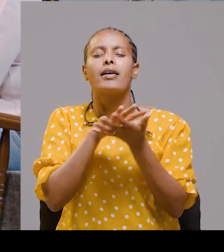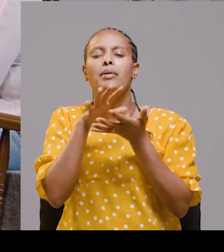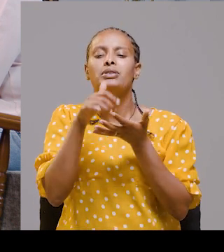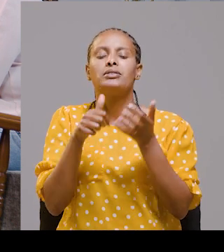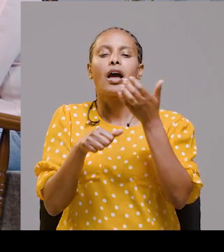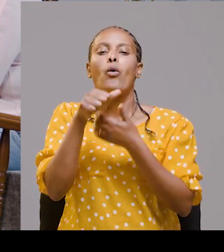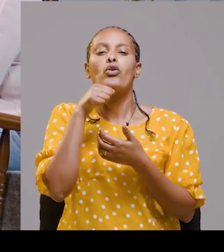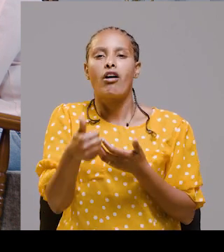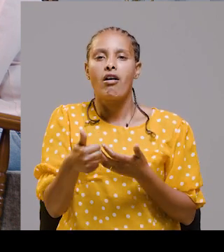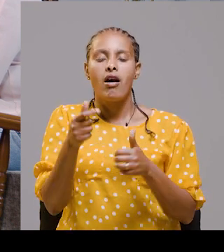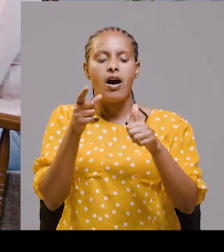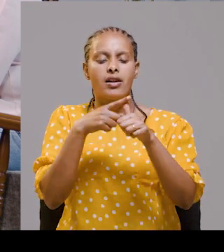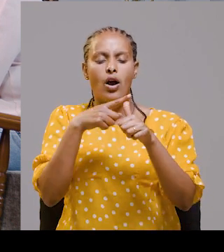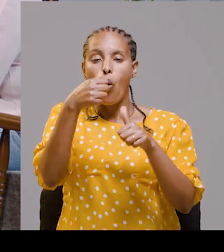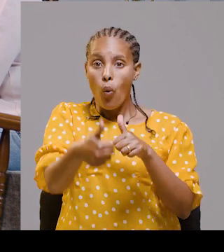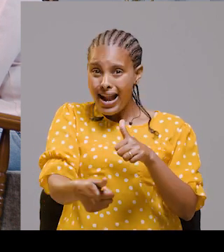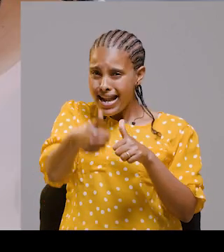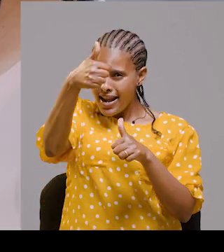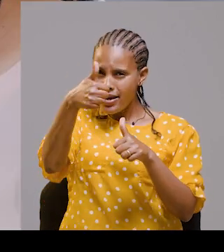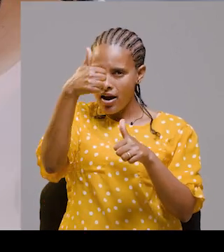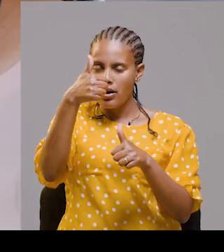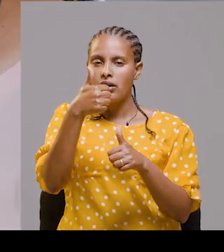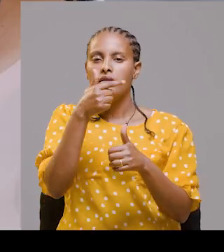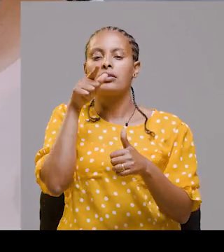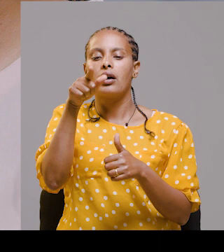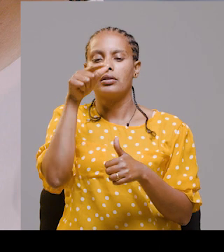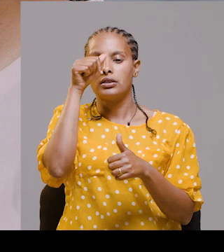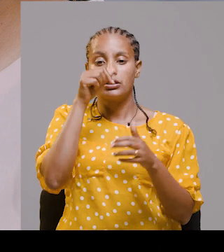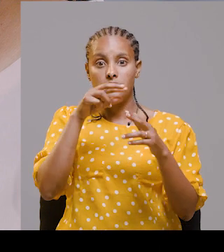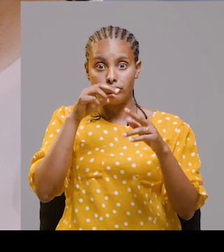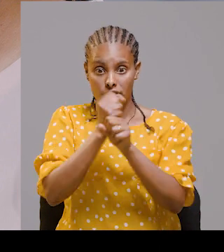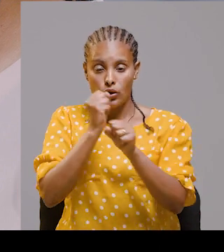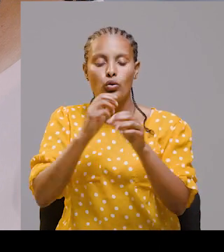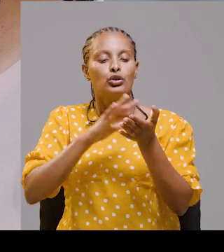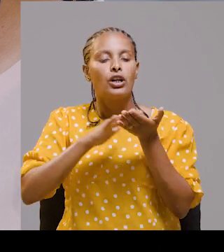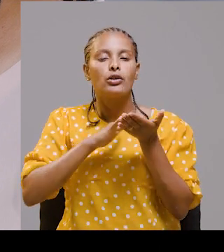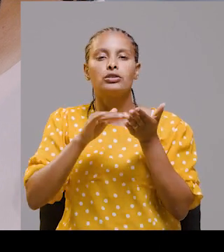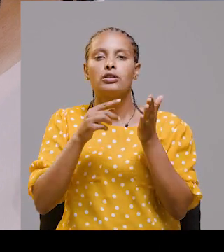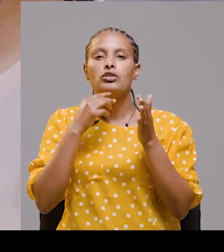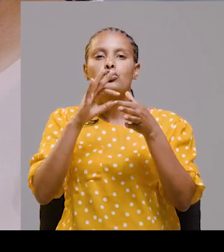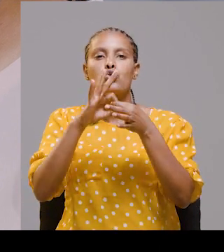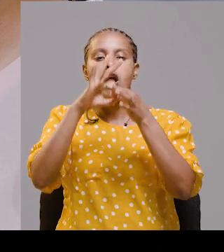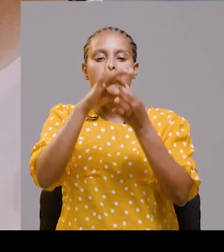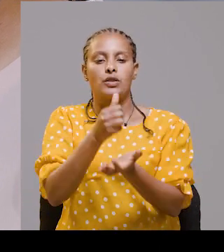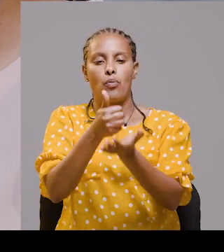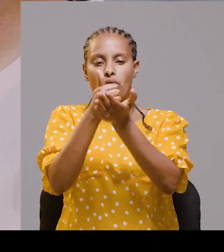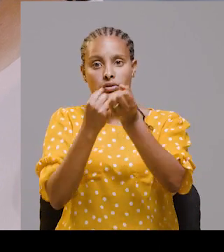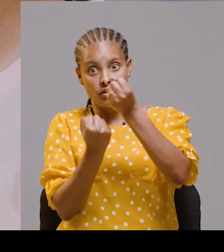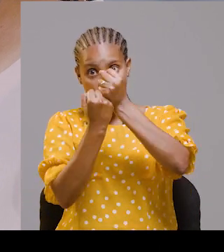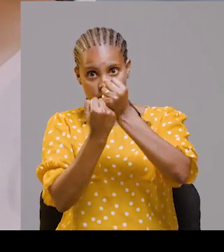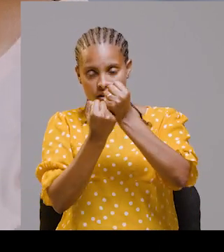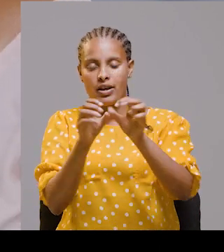እንዳይረበሽና እንዳይበላሽ አንደኛውና ዋነኛው ነገር የተሰሩት ጥናቶች ሁሉ የሚያሳዩት ምንድነው ሶሻል ሰፖርት ምንለው ነገር